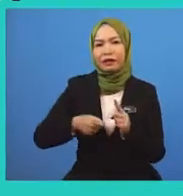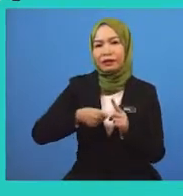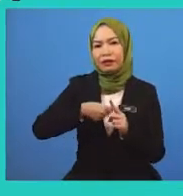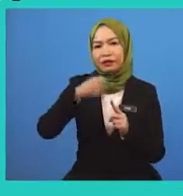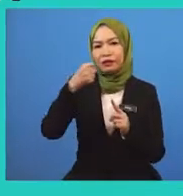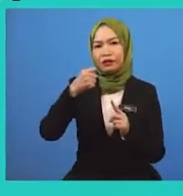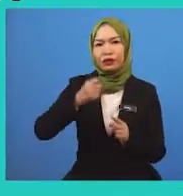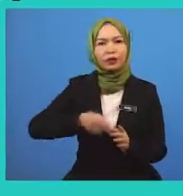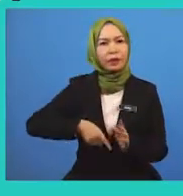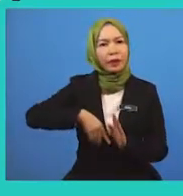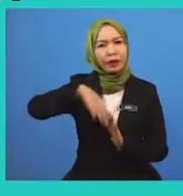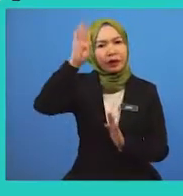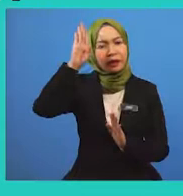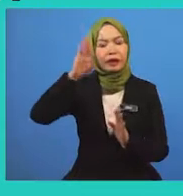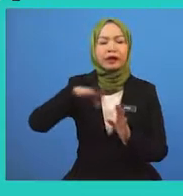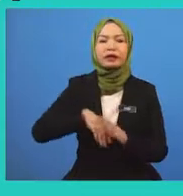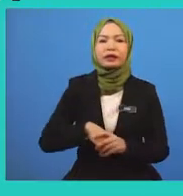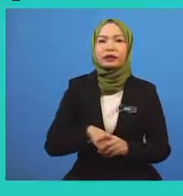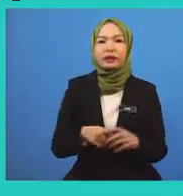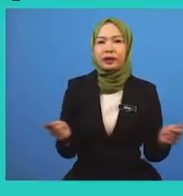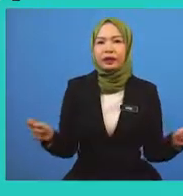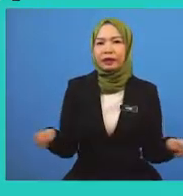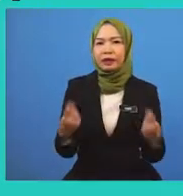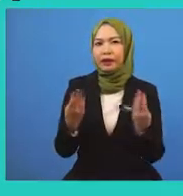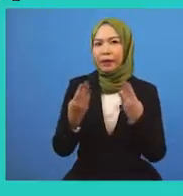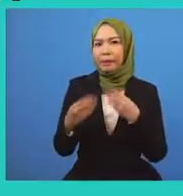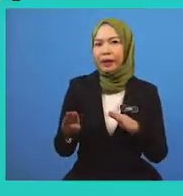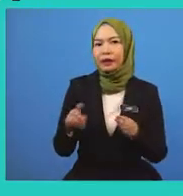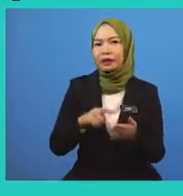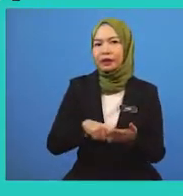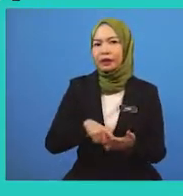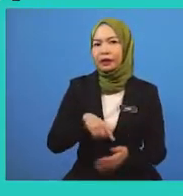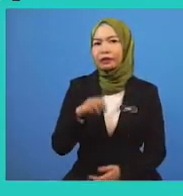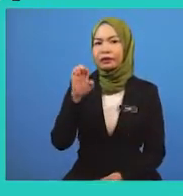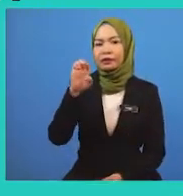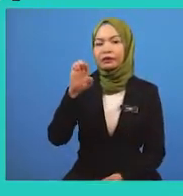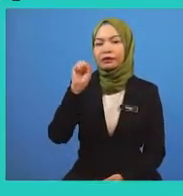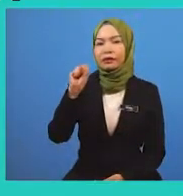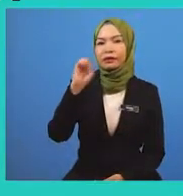meningkat. Tindak balas ini adalah eksotermik.